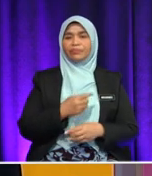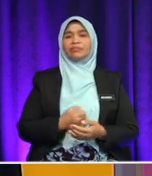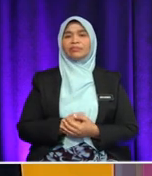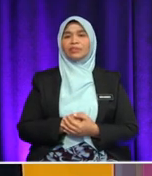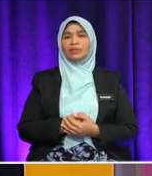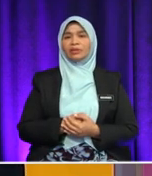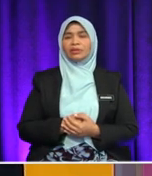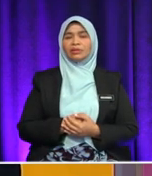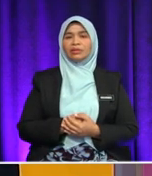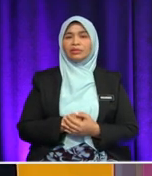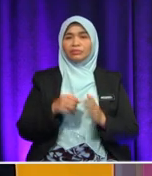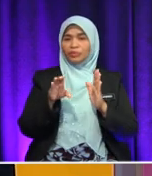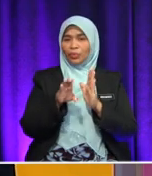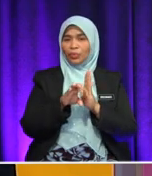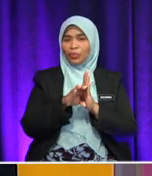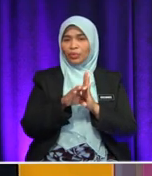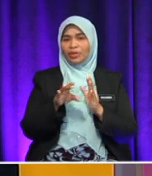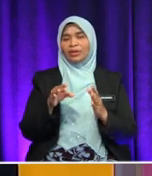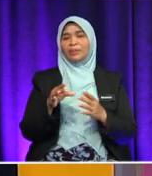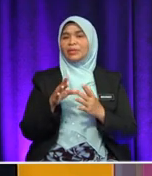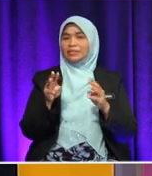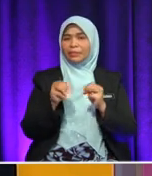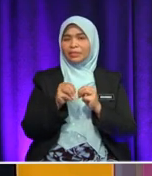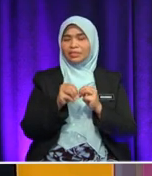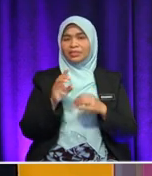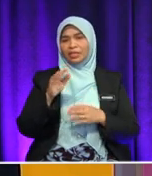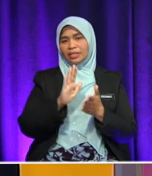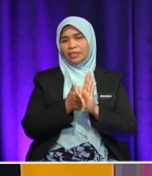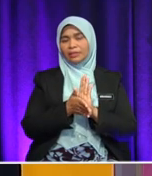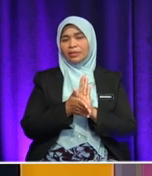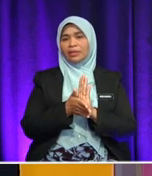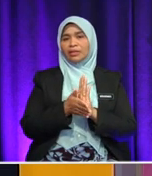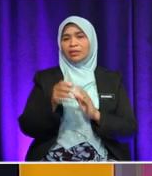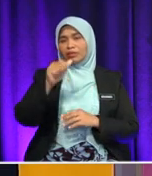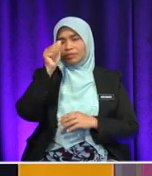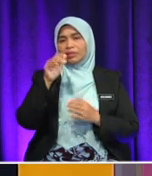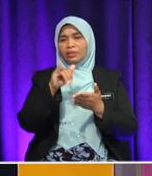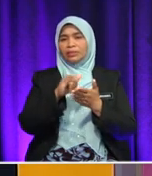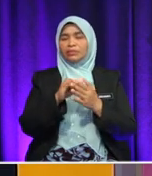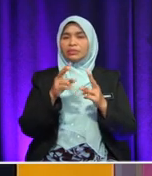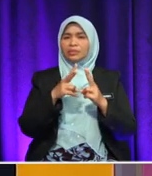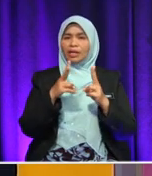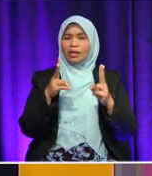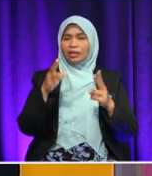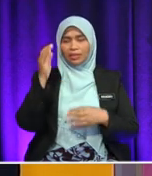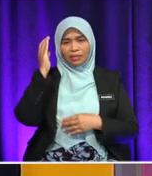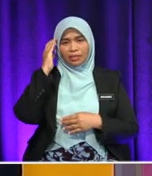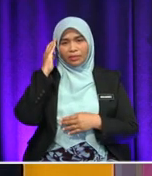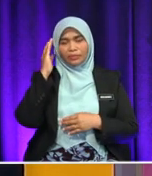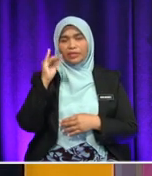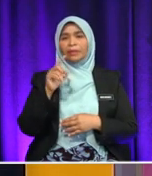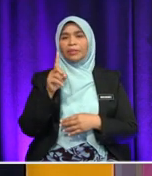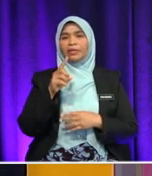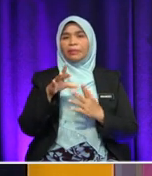dua tapi Allah itu maha mengetahui dan dia tahu bahwa kita itu perlukan yang nomor dua itu